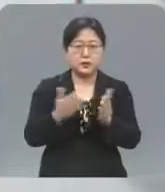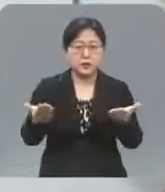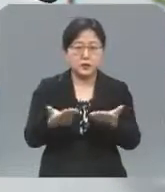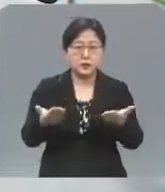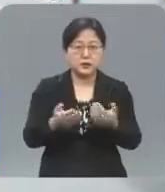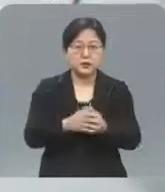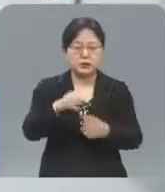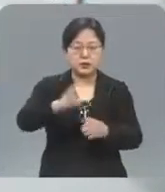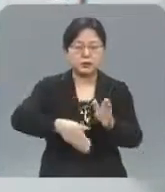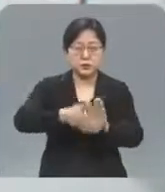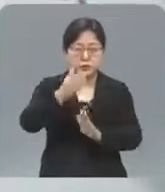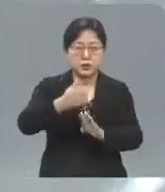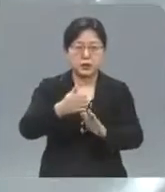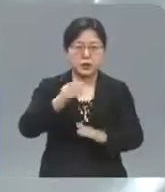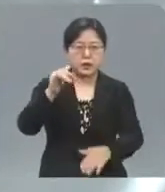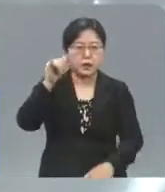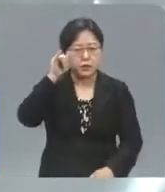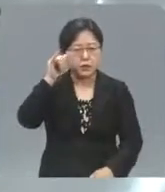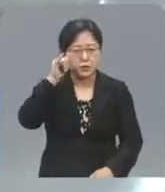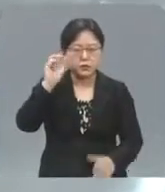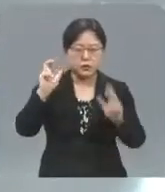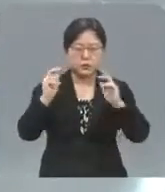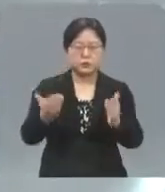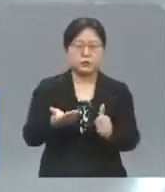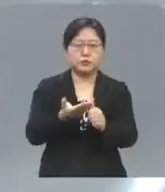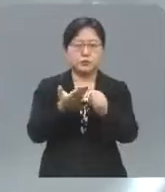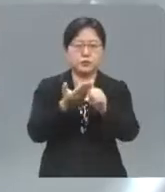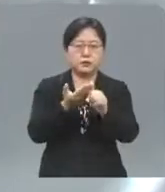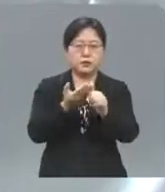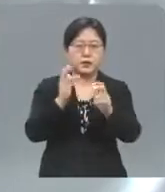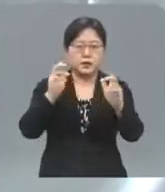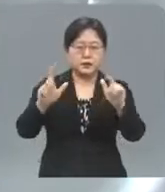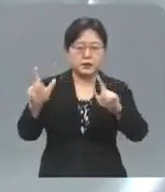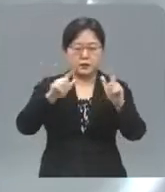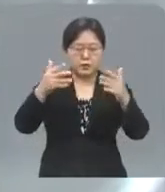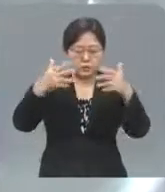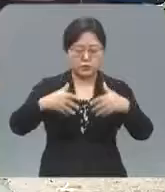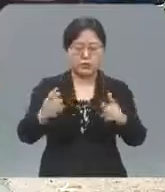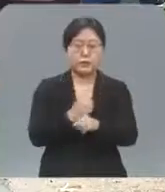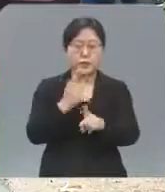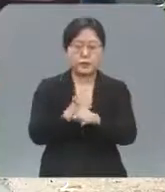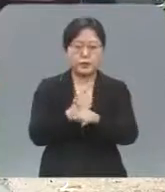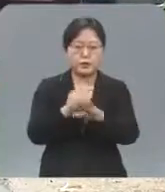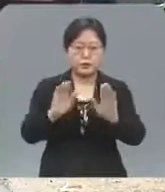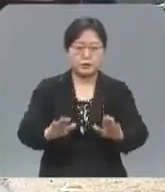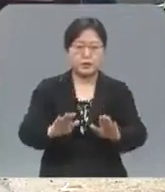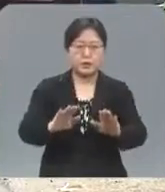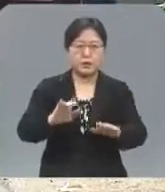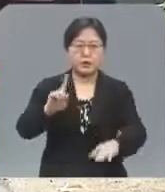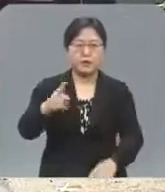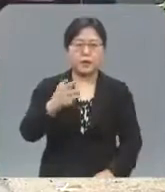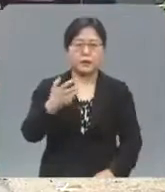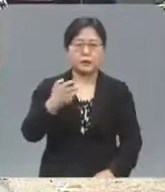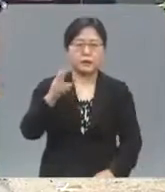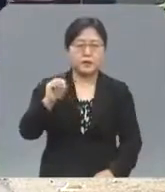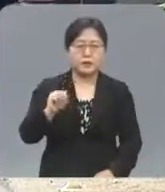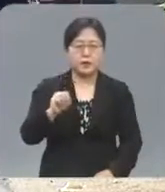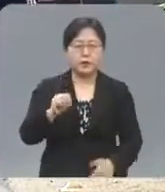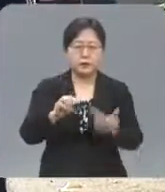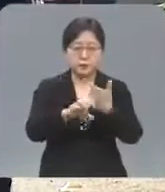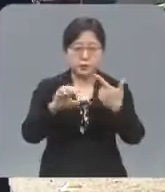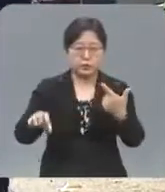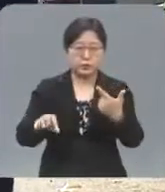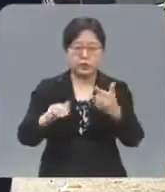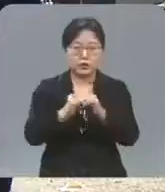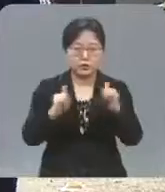또 광주시와 인공지능 산업 육성과 함께 생활 여건 개선을 통해 현재 173만 명인 6개